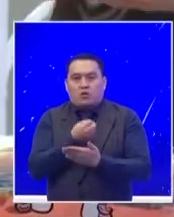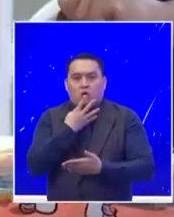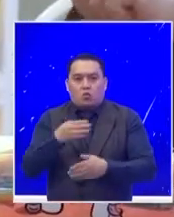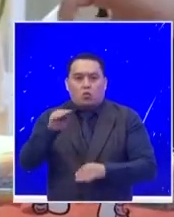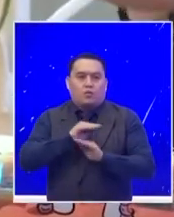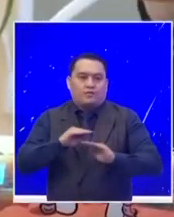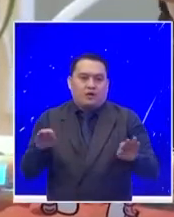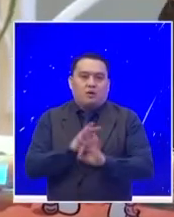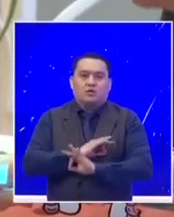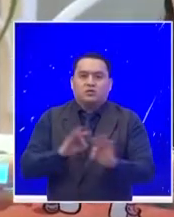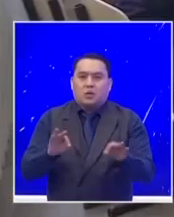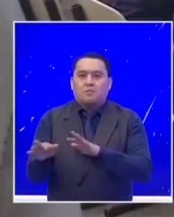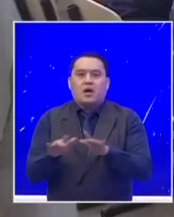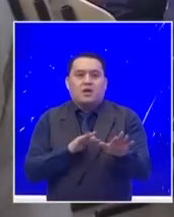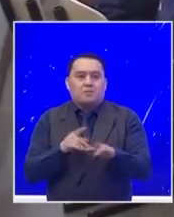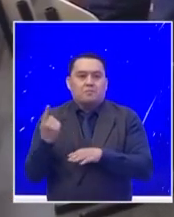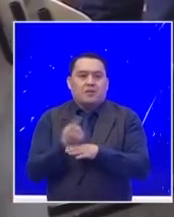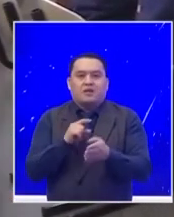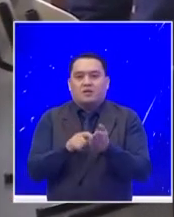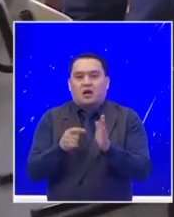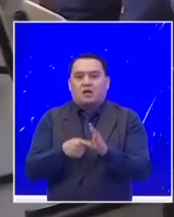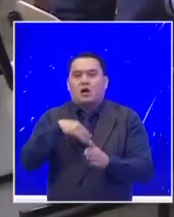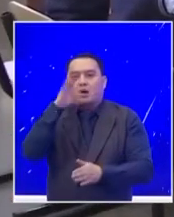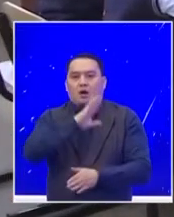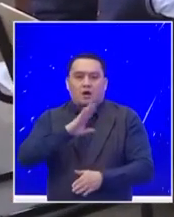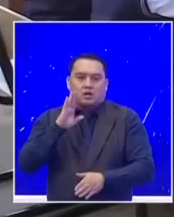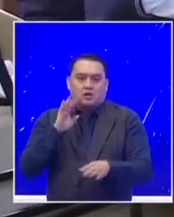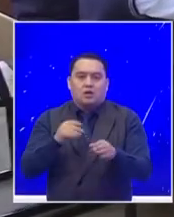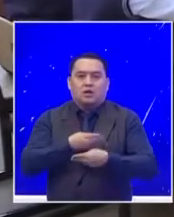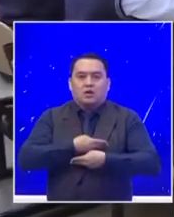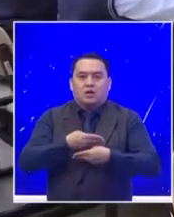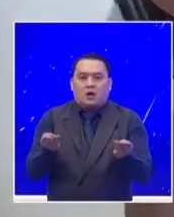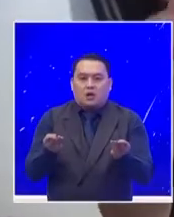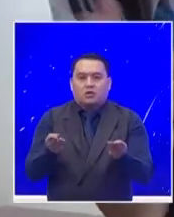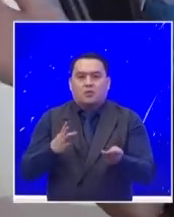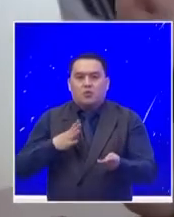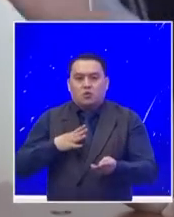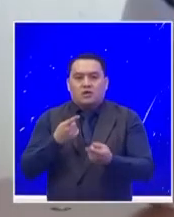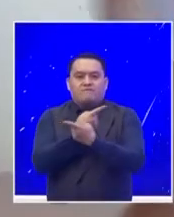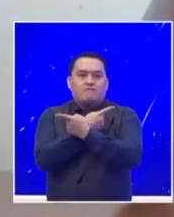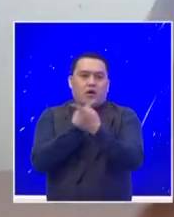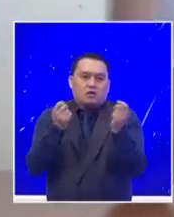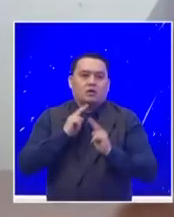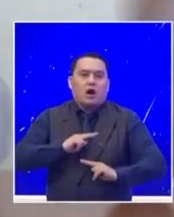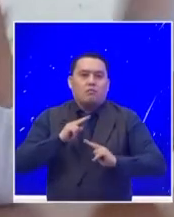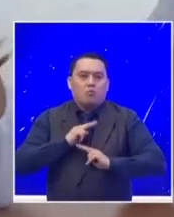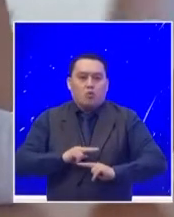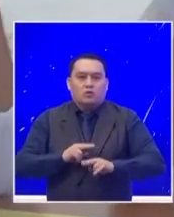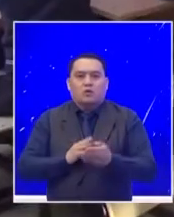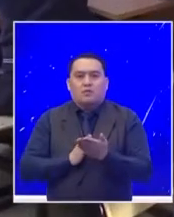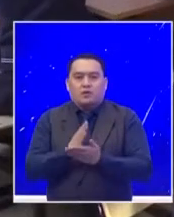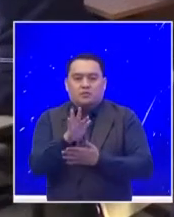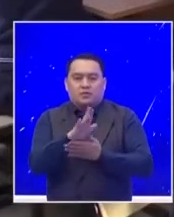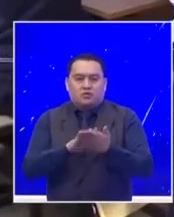хороший результат. Также в ходе мероприятия первоклассникам и их родителям раздали памятки и буклеты. Информационная работа в данном